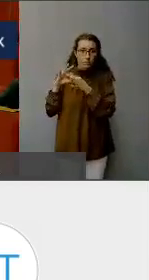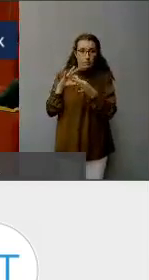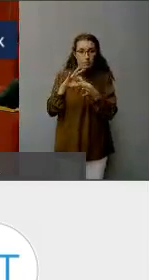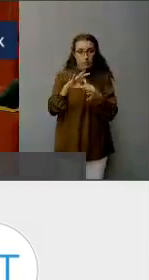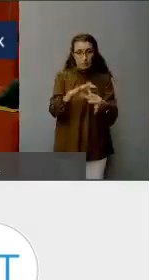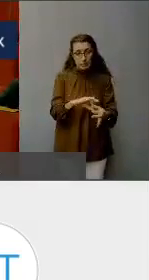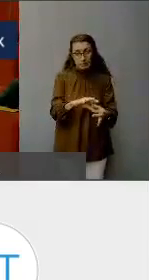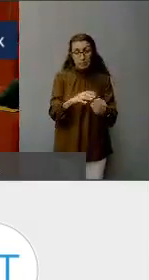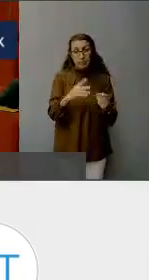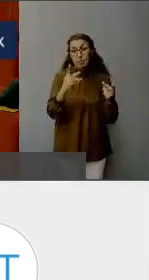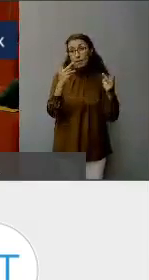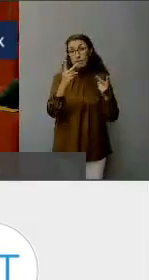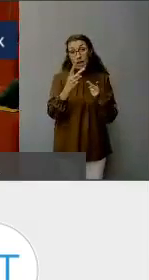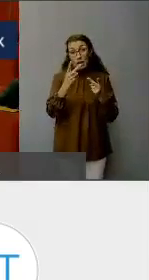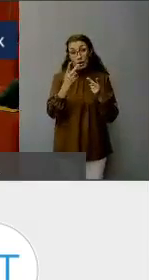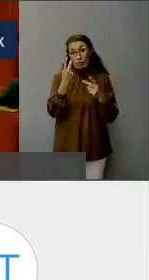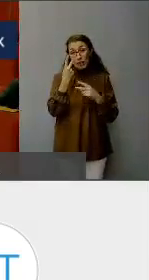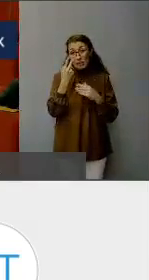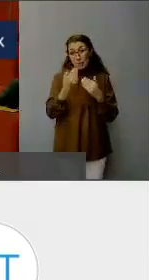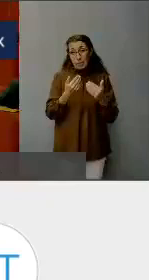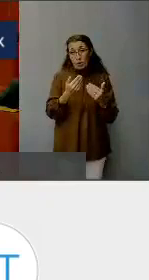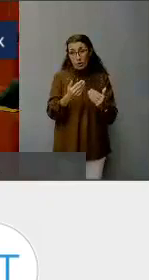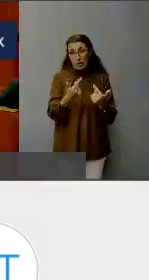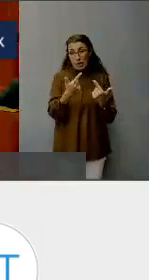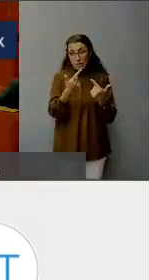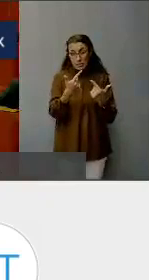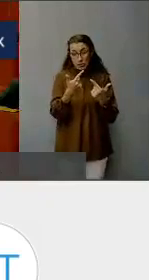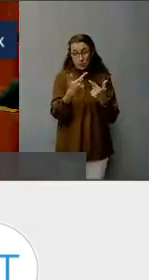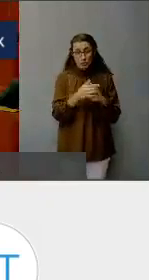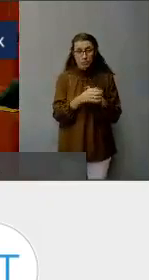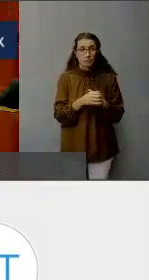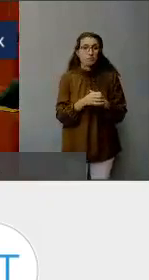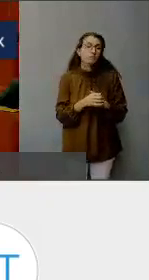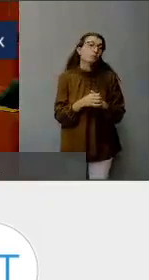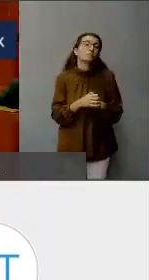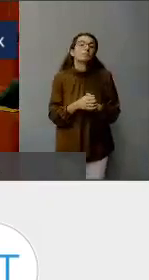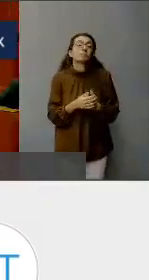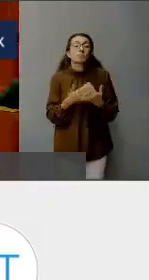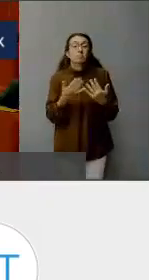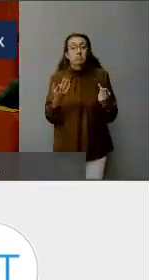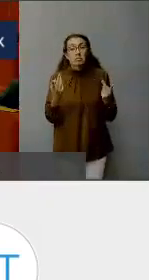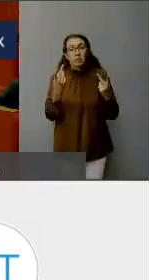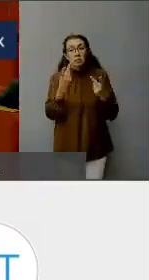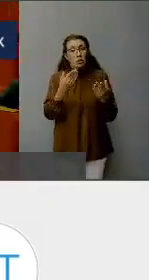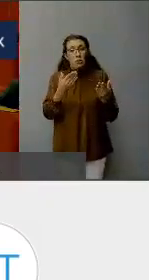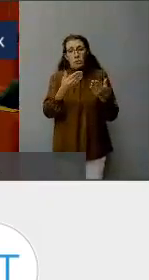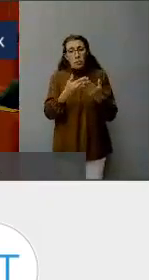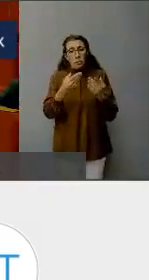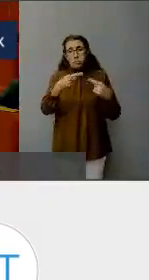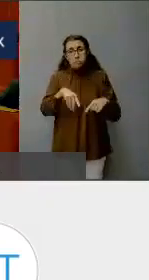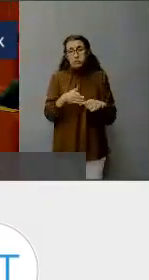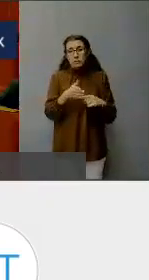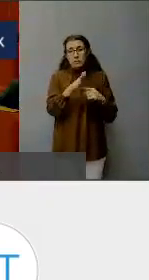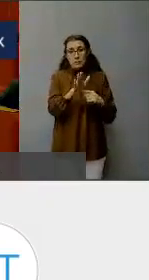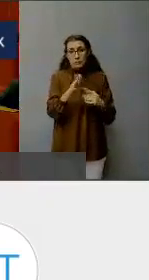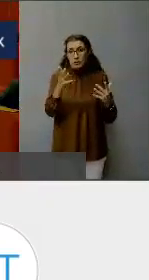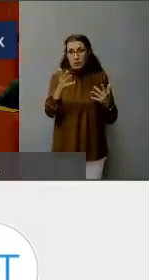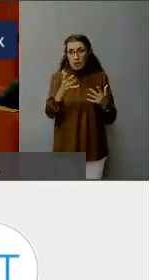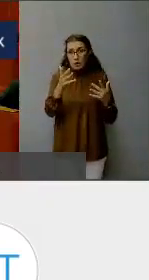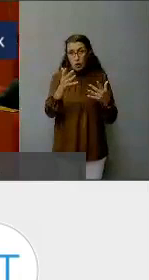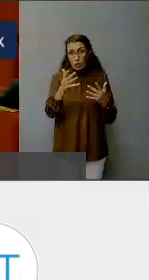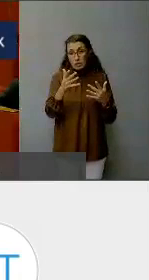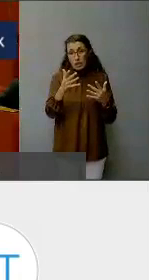imprimere nessun progresso anzi dimostra questa proposta ponendo dei significativi ostacoli